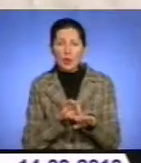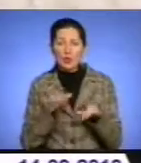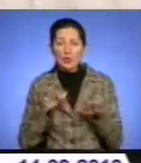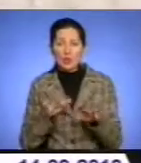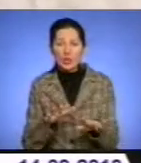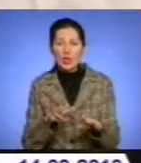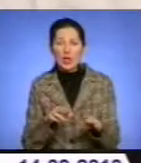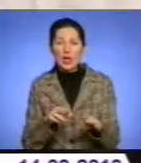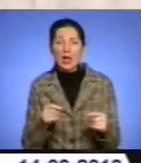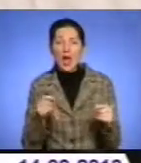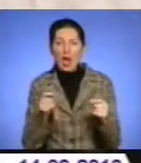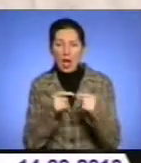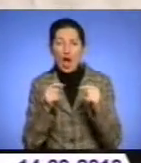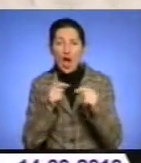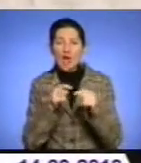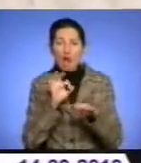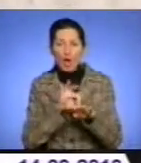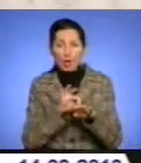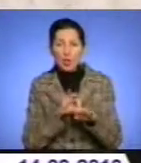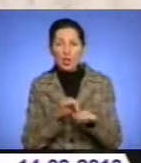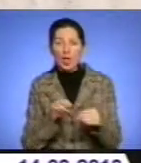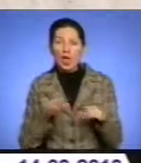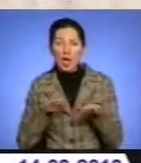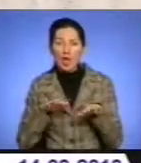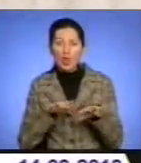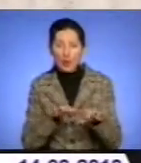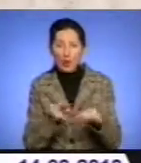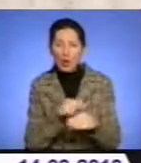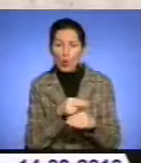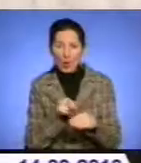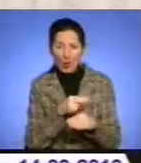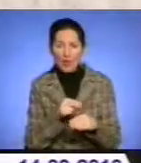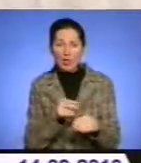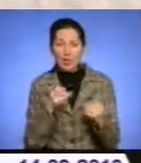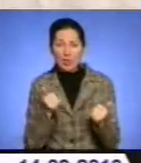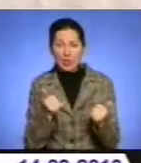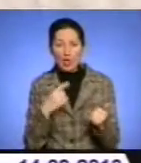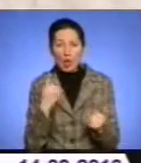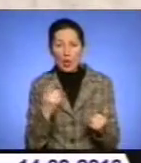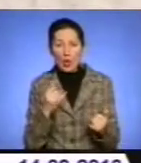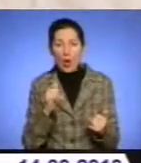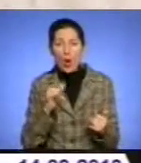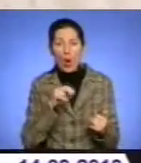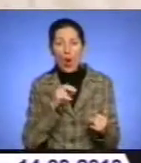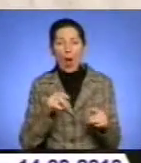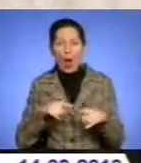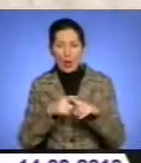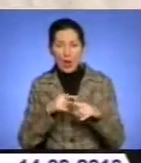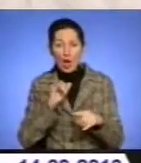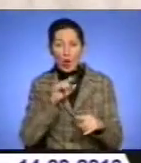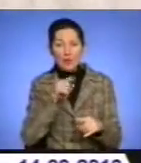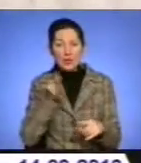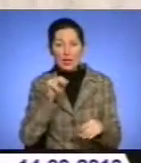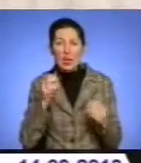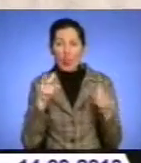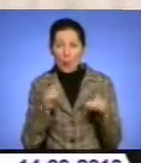процесі діагностики, тактики лікування. І тому у нас зараз якраз один ультразвуковий апарат поламався, він знаходиться в